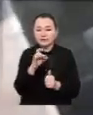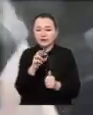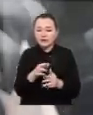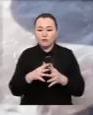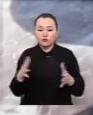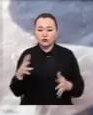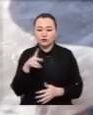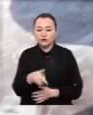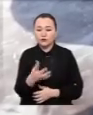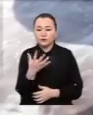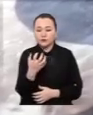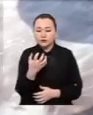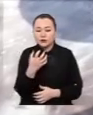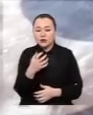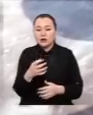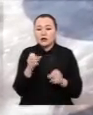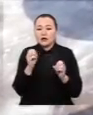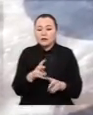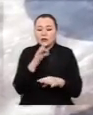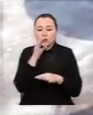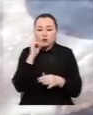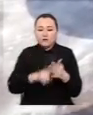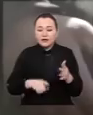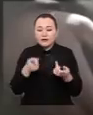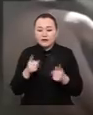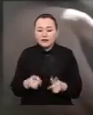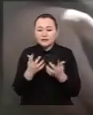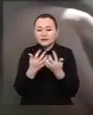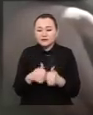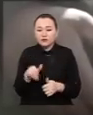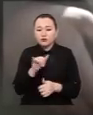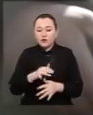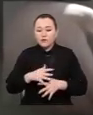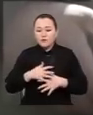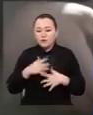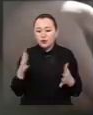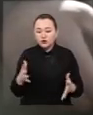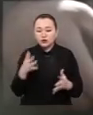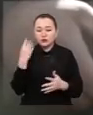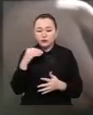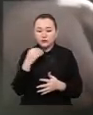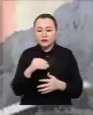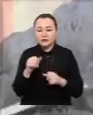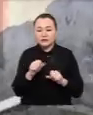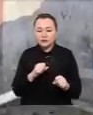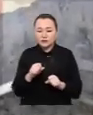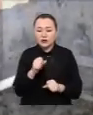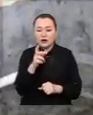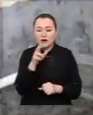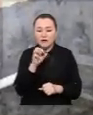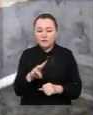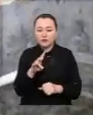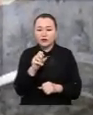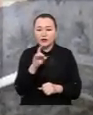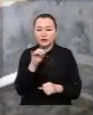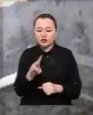больше 2,5 тысяч. Эксперты уверены, что реальные цифры куда больше. Турецкий сейсмолог Авгун Ахмет